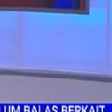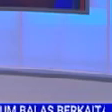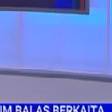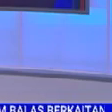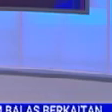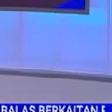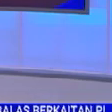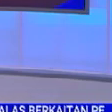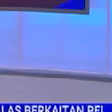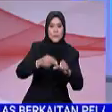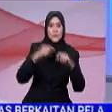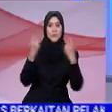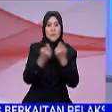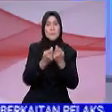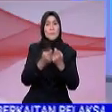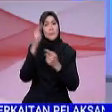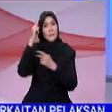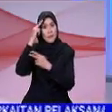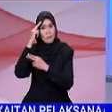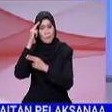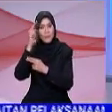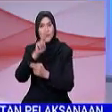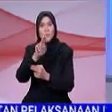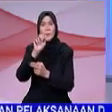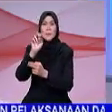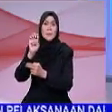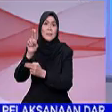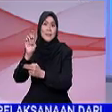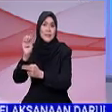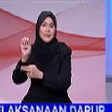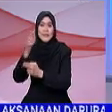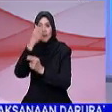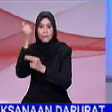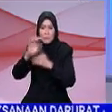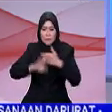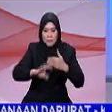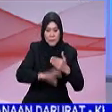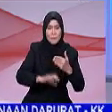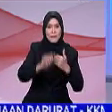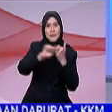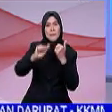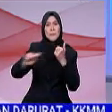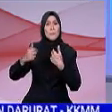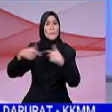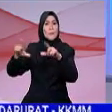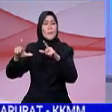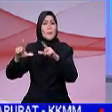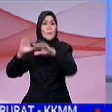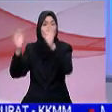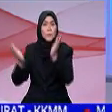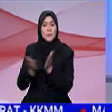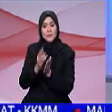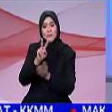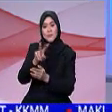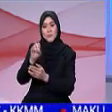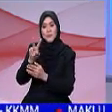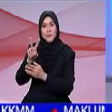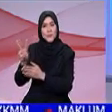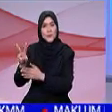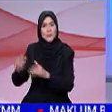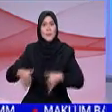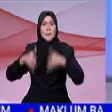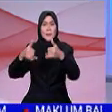dapat menyertai pasukan ke Emiriah Arab Bersatu UAE kerana kecederaan menjelang kempen kelayakan Piala Dunia 2022 Piala